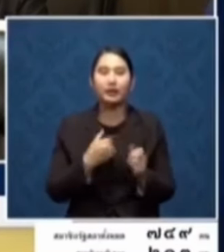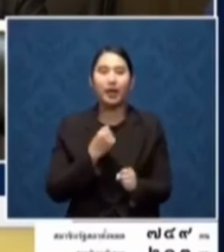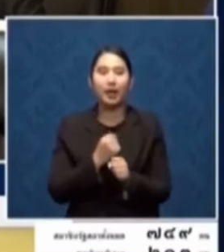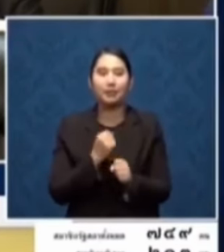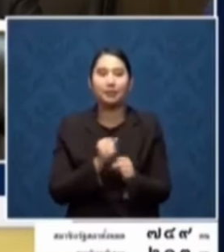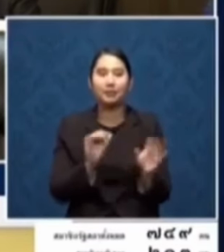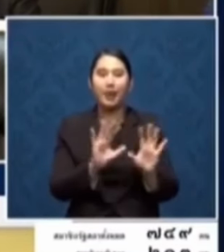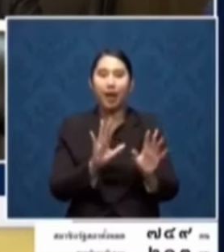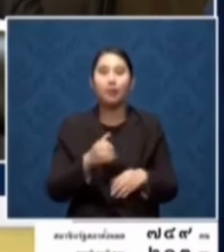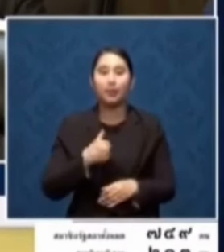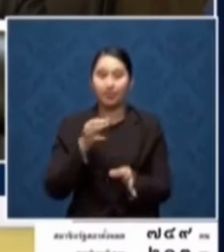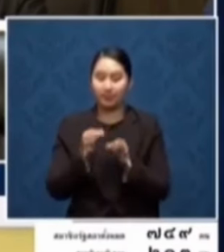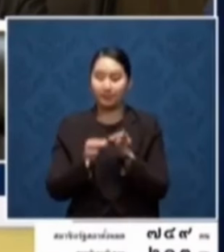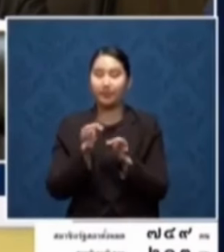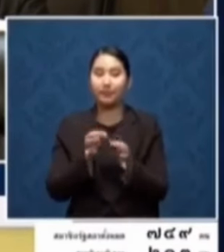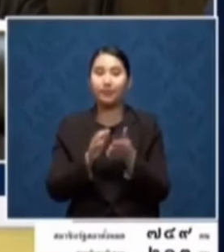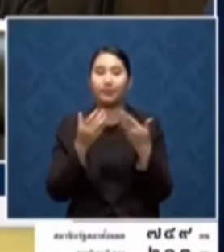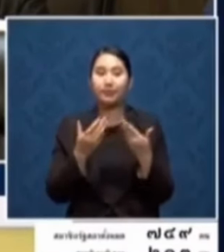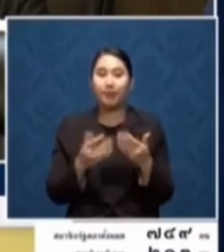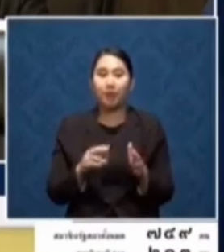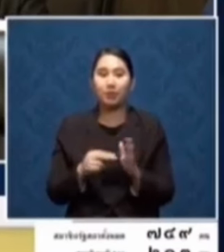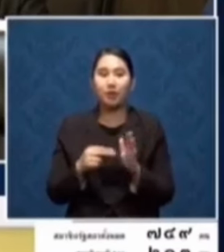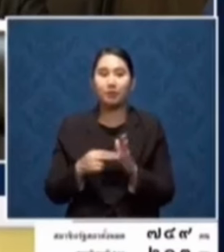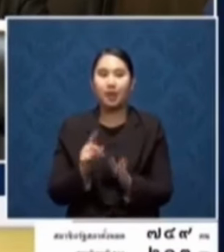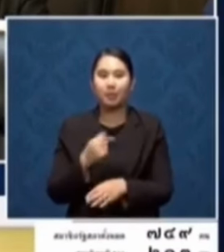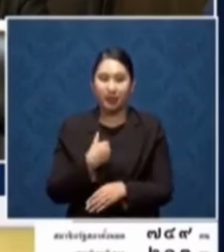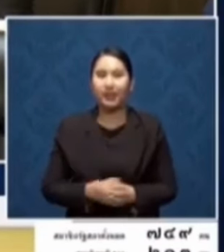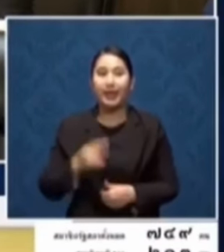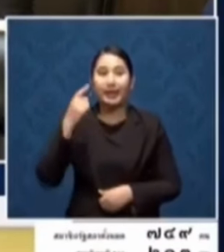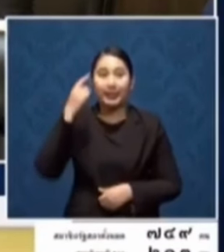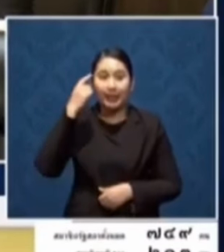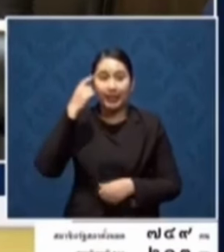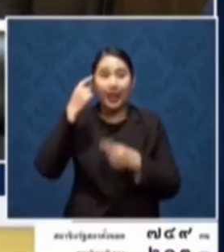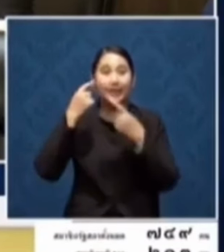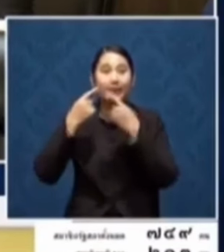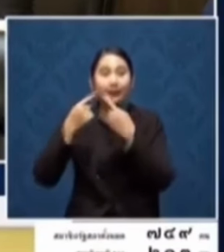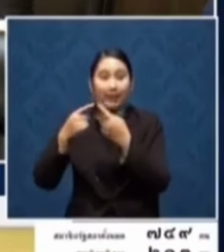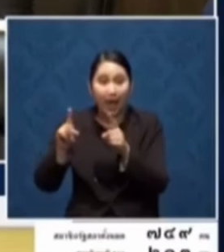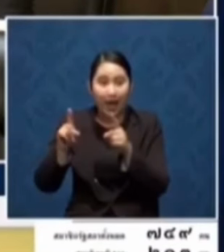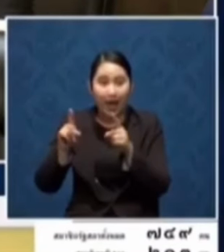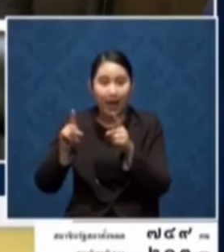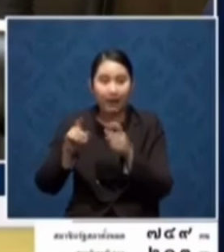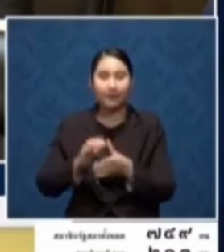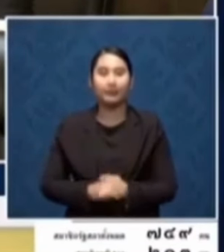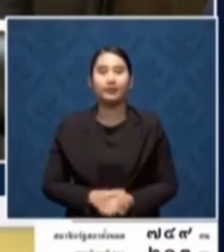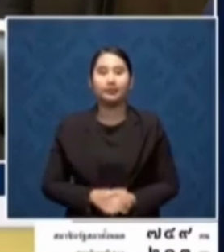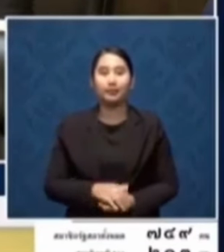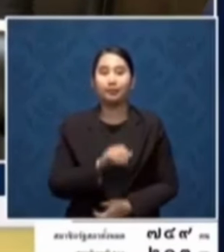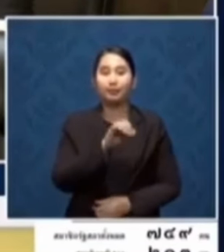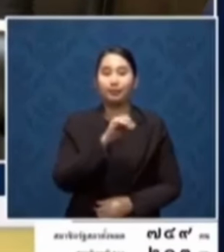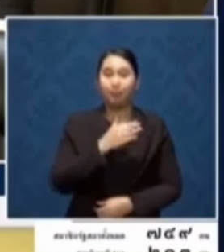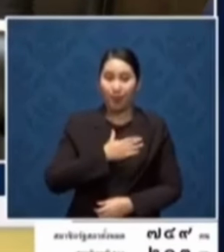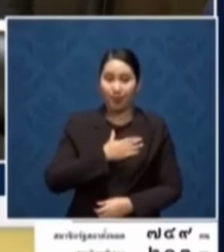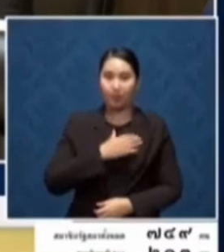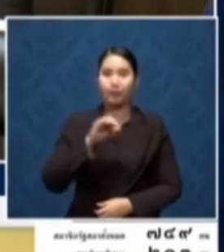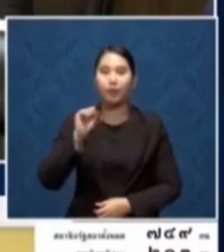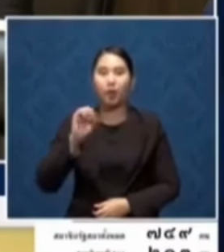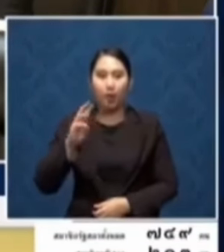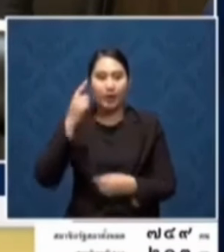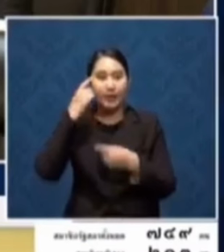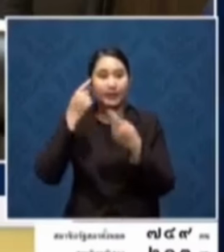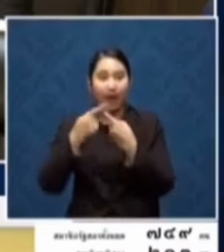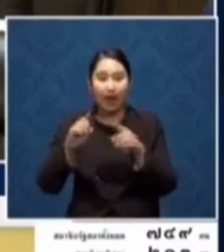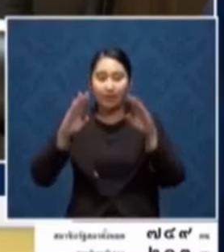นะครับแล้วก็จากนั้นเนี่ยเรียกประชุมวิป3ฝ่ายแล้วเราก็กำหนดร่วมกันว่าจะเริ่มประชุมวันไหนดีโดยไม่ขัดกฎหม